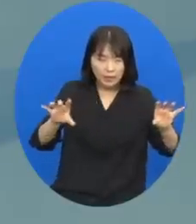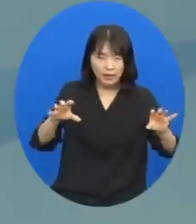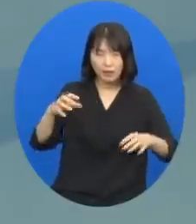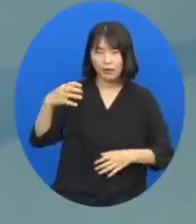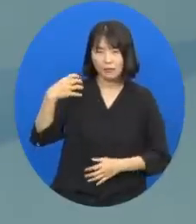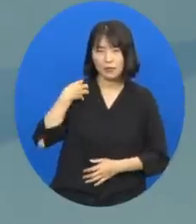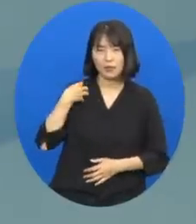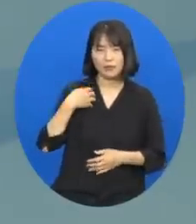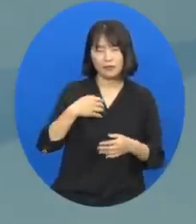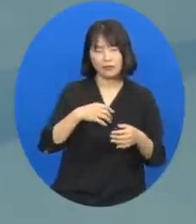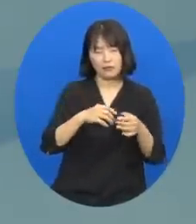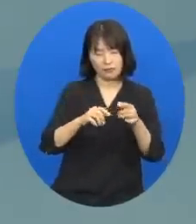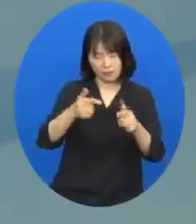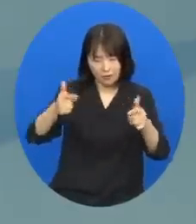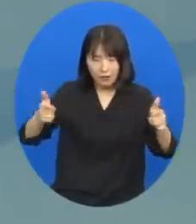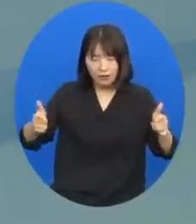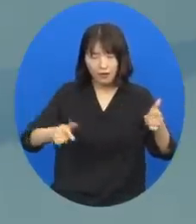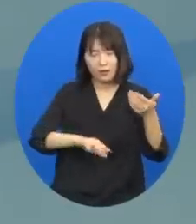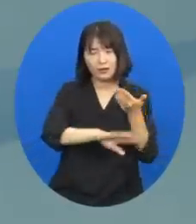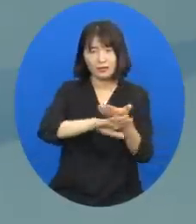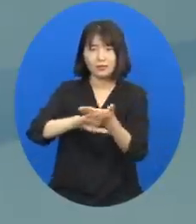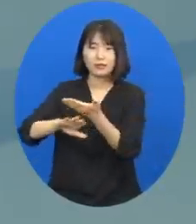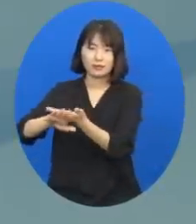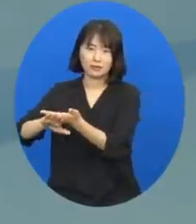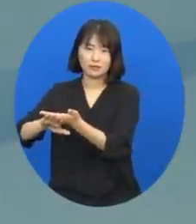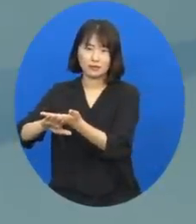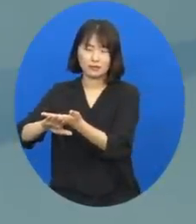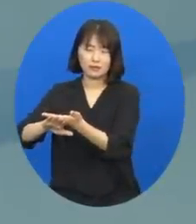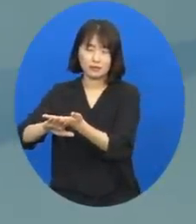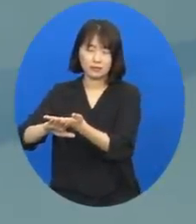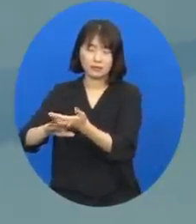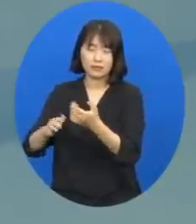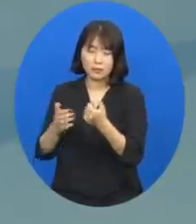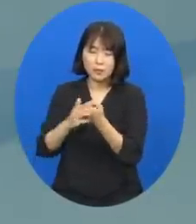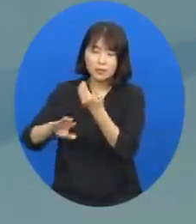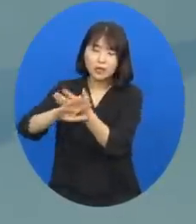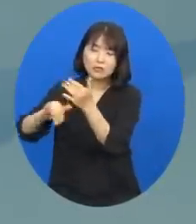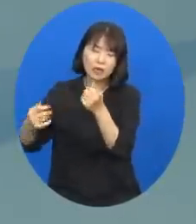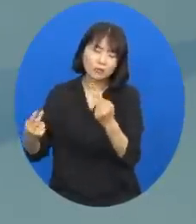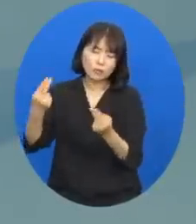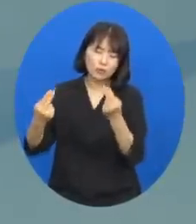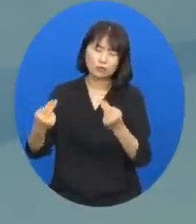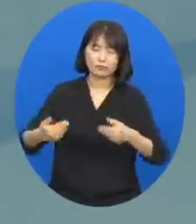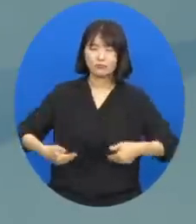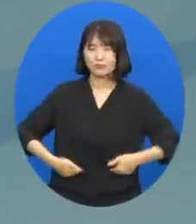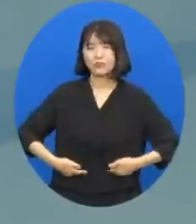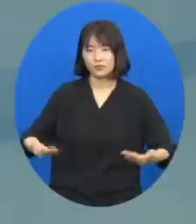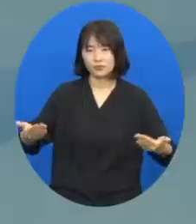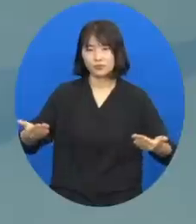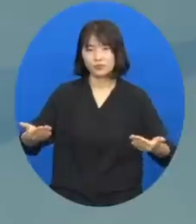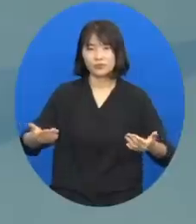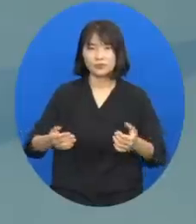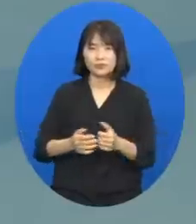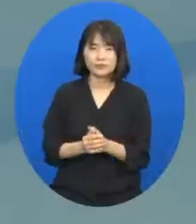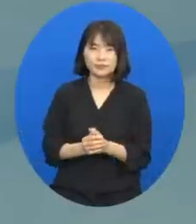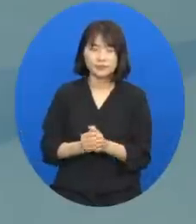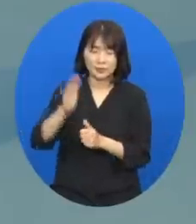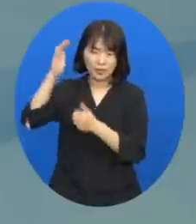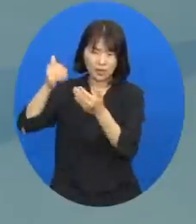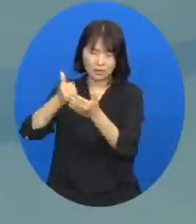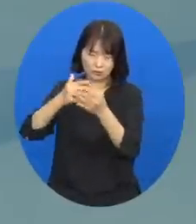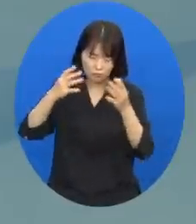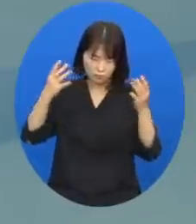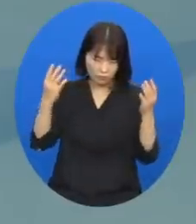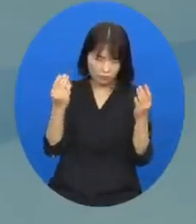누구와 비교하며 시기 할 이유가 전혀 없는 것입니다 하나님의 원조 나친 완전 아침 뜻 가운데